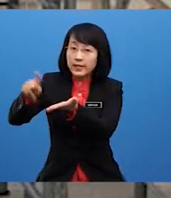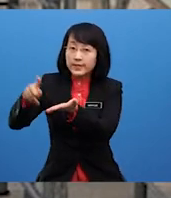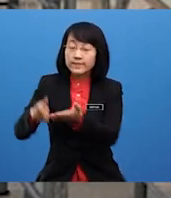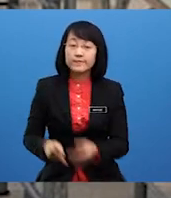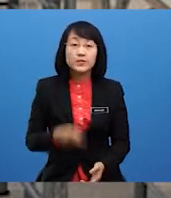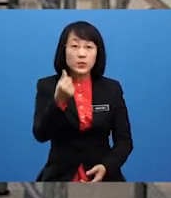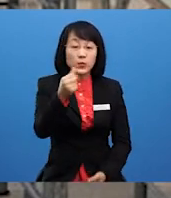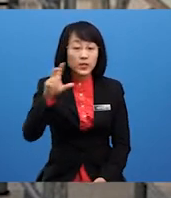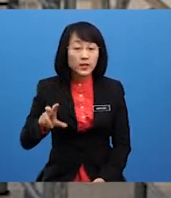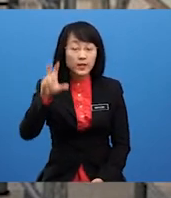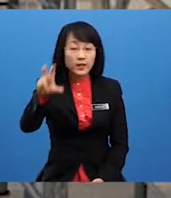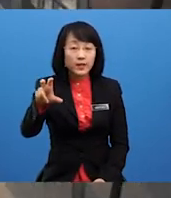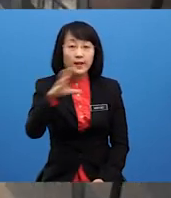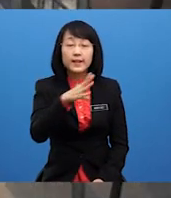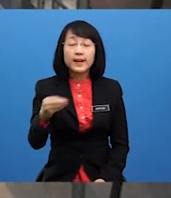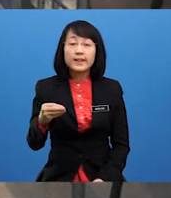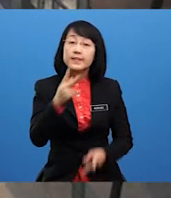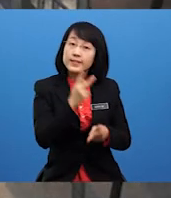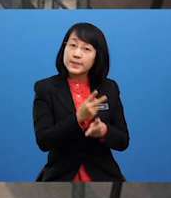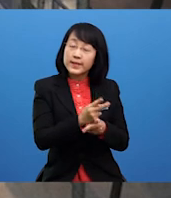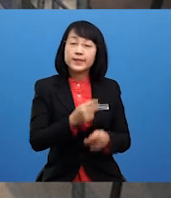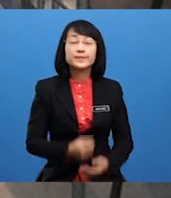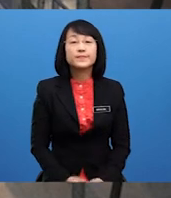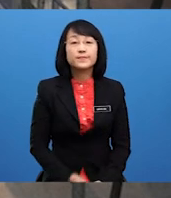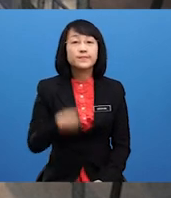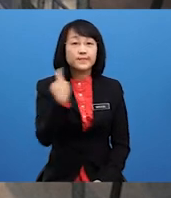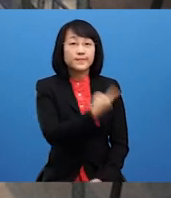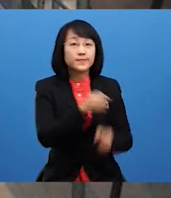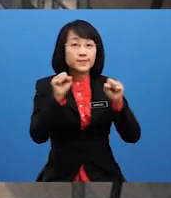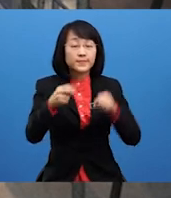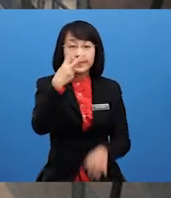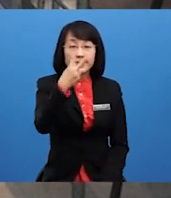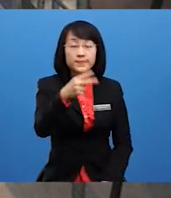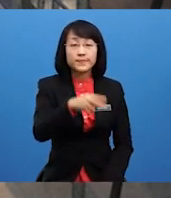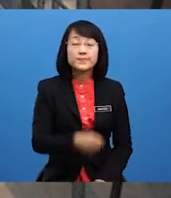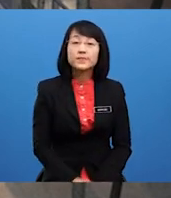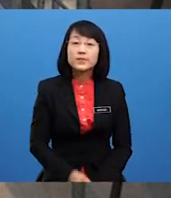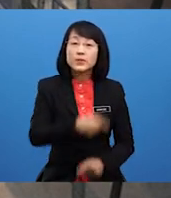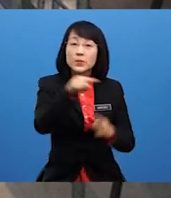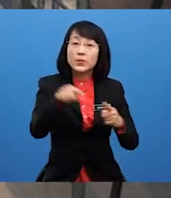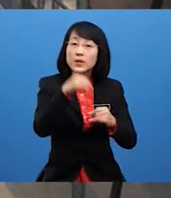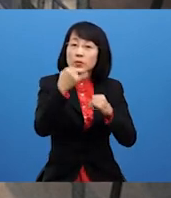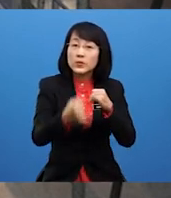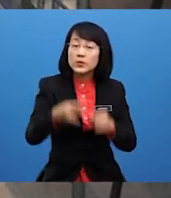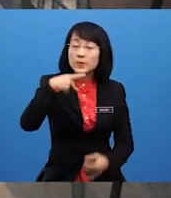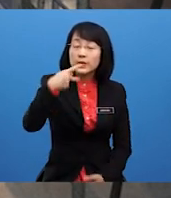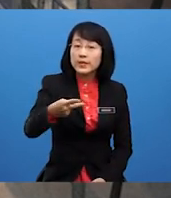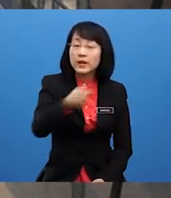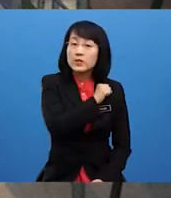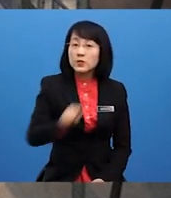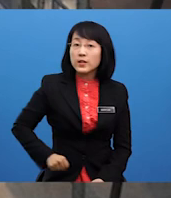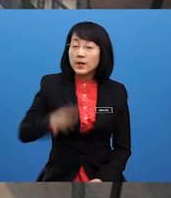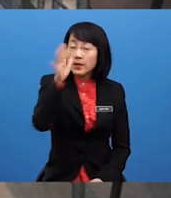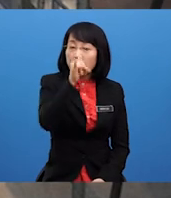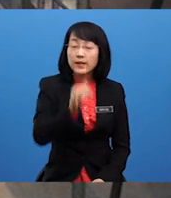pelaburan dan simpanan. Kita boleh lihat ketika penghujung pemerintahan Kesultanan Melaka,